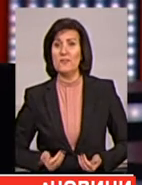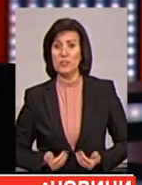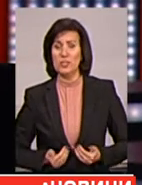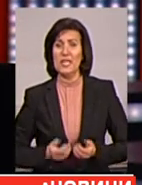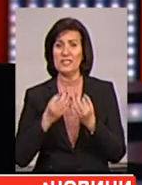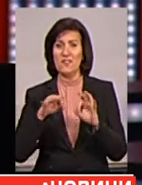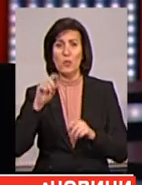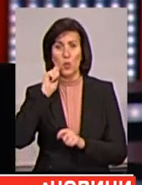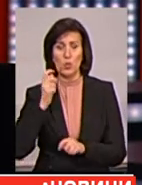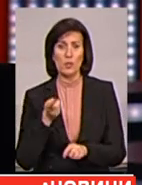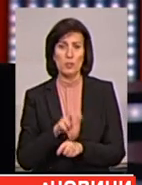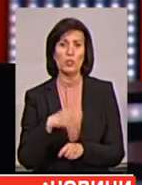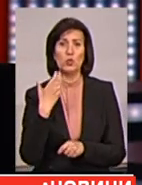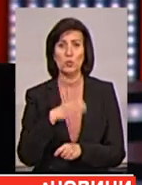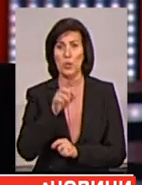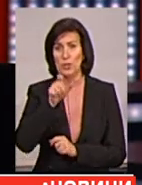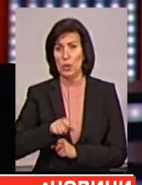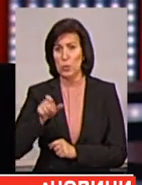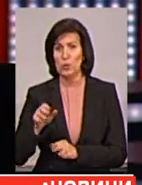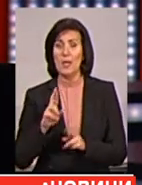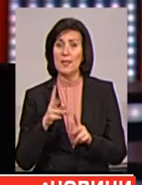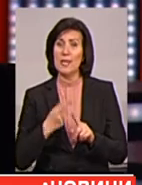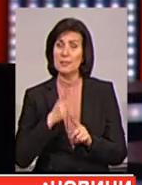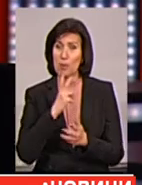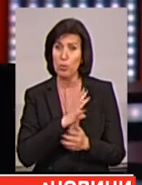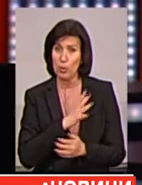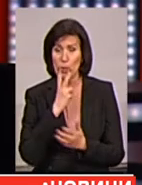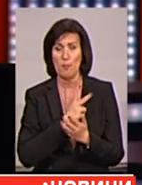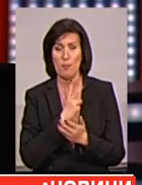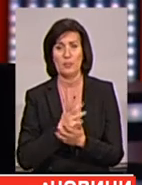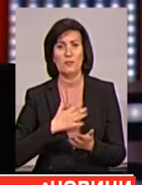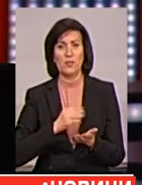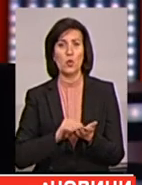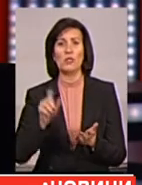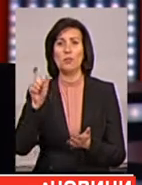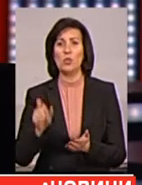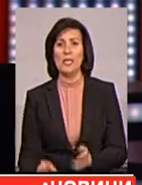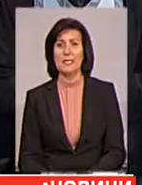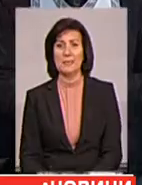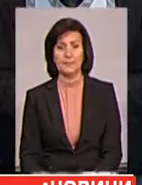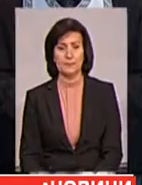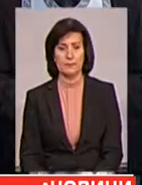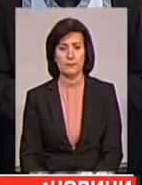вільну Україну, прийшли близько сотні людей. Як це було, бачила Олена Близнякова.